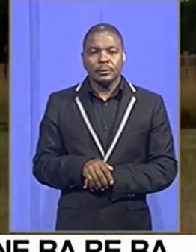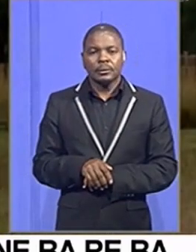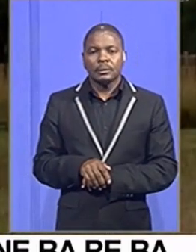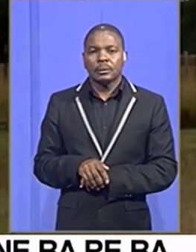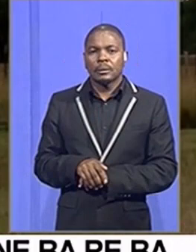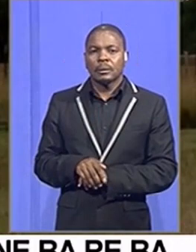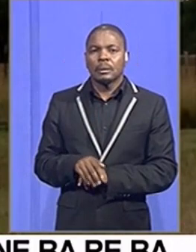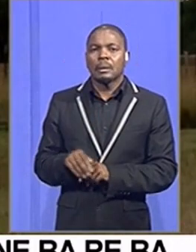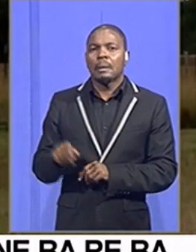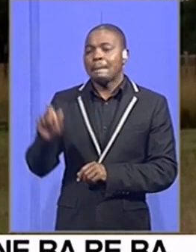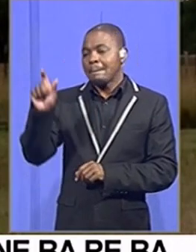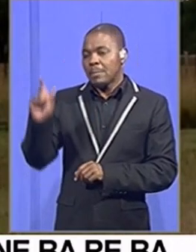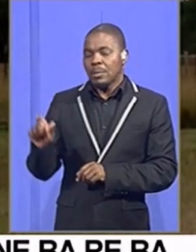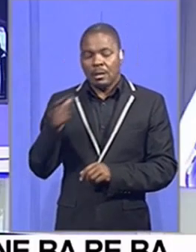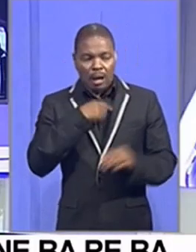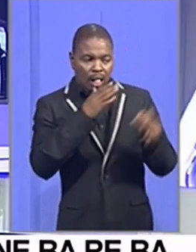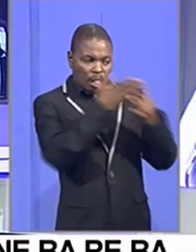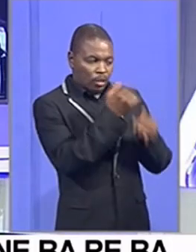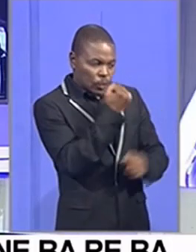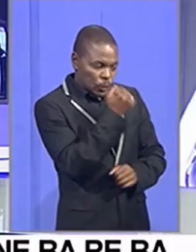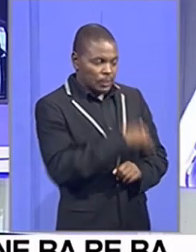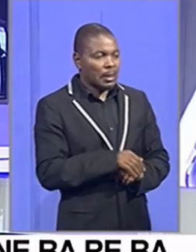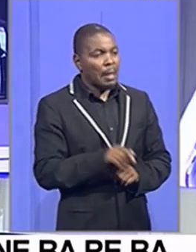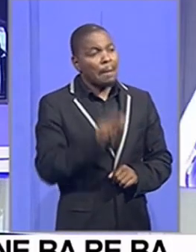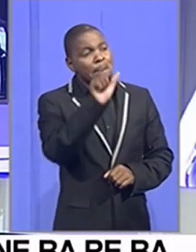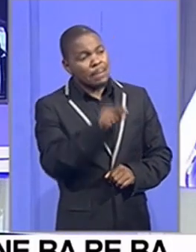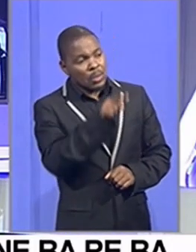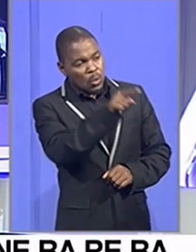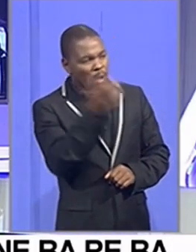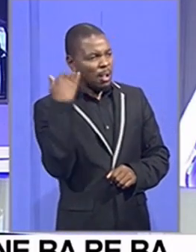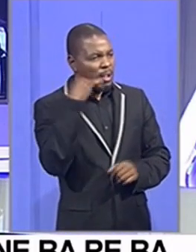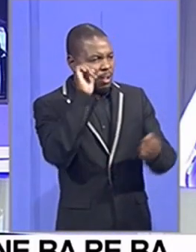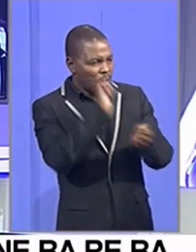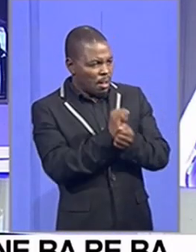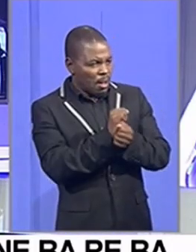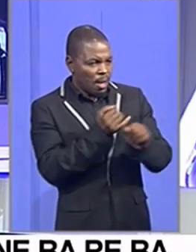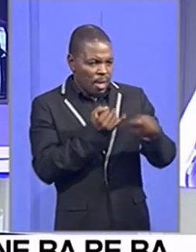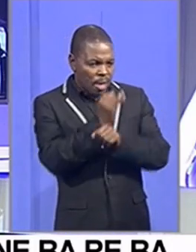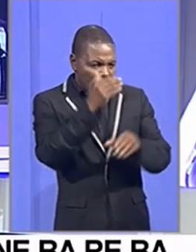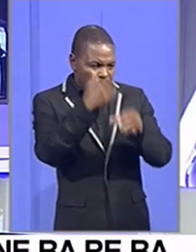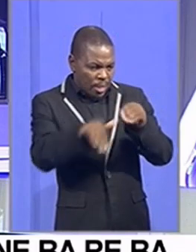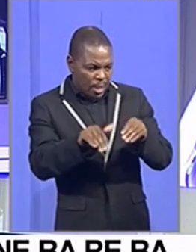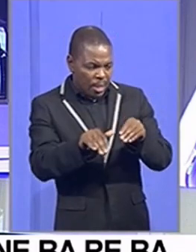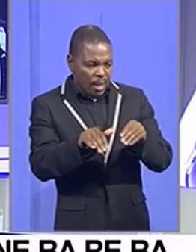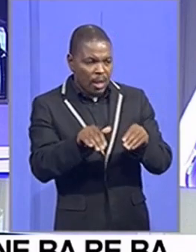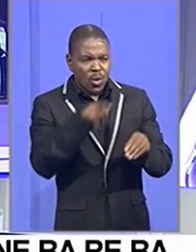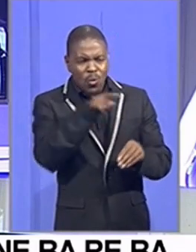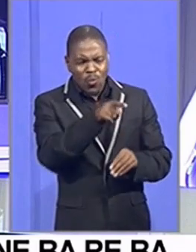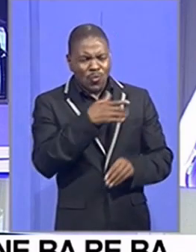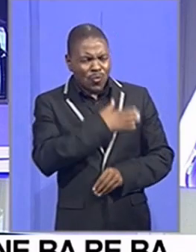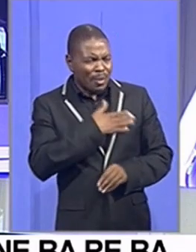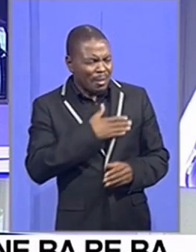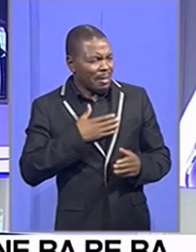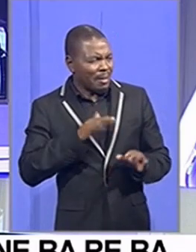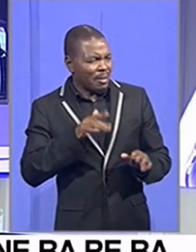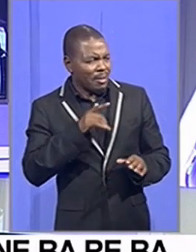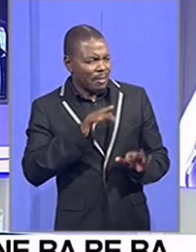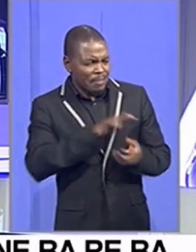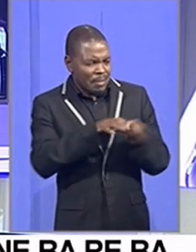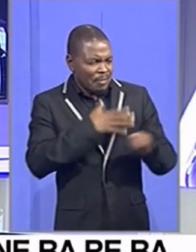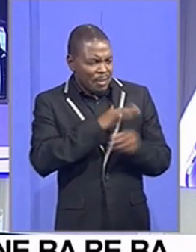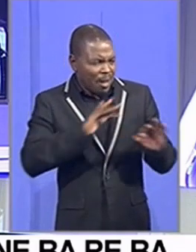ke ta sa go tsena ga no mme mogononelwa ke motho ya tswile go golegong ka parola seo se dira gore le ikwe jwang ga tswile golegong bile a tlo